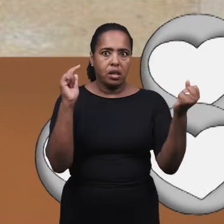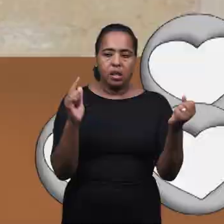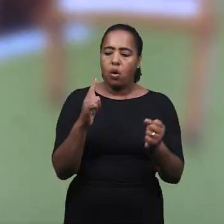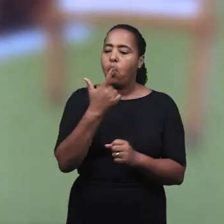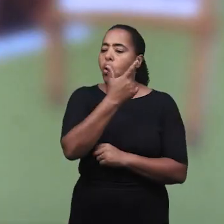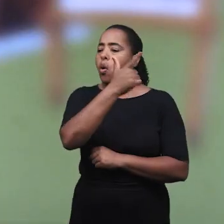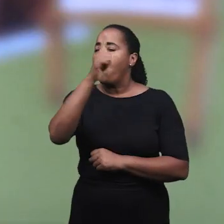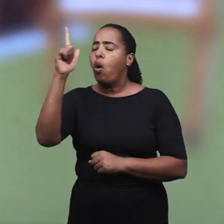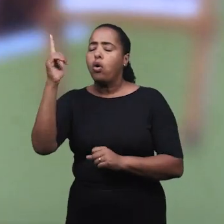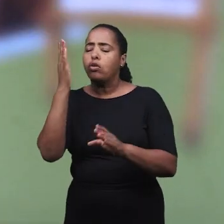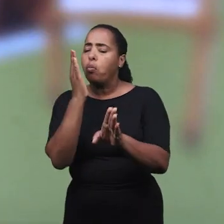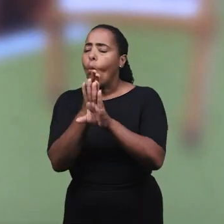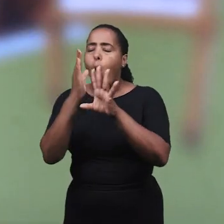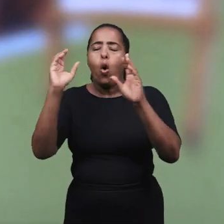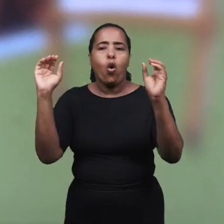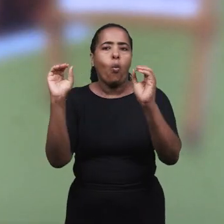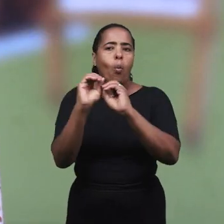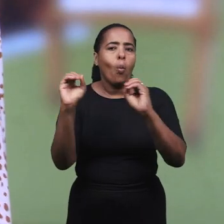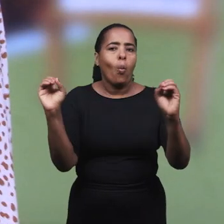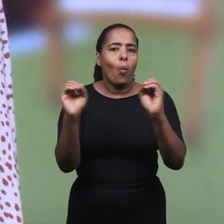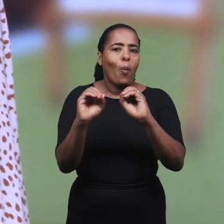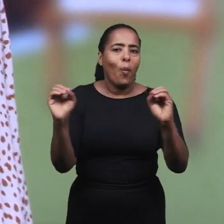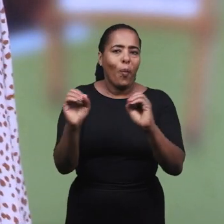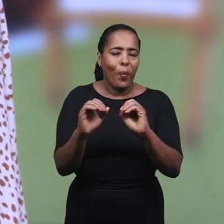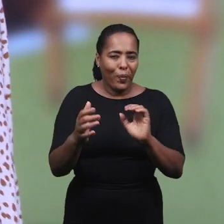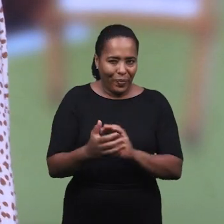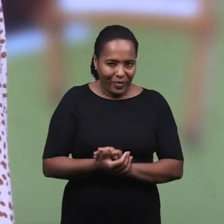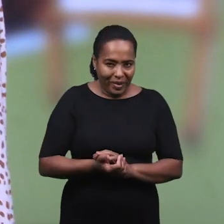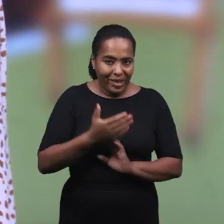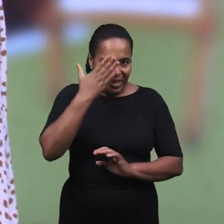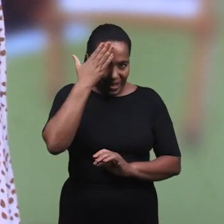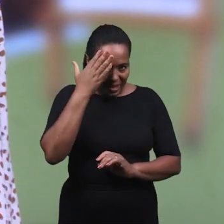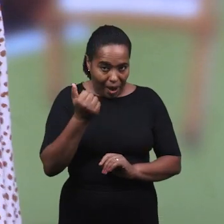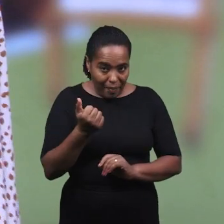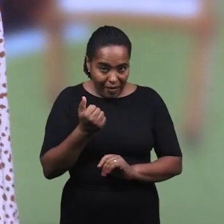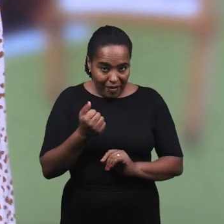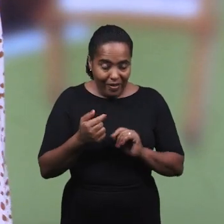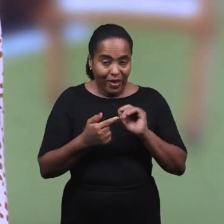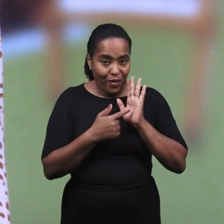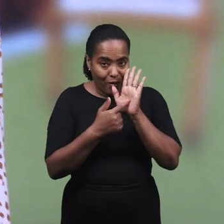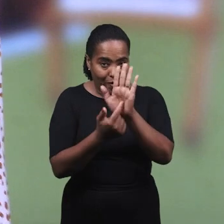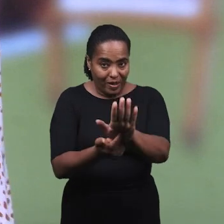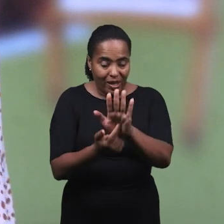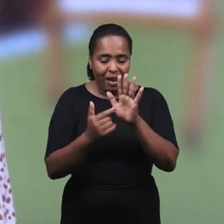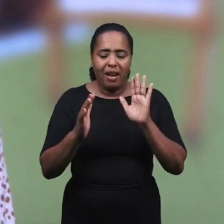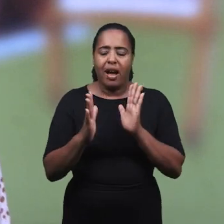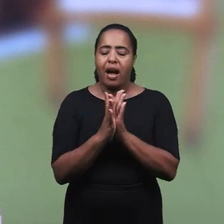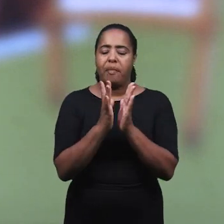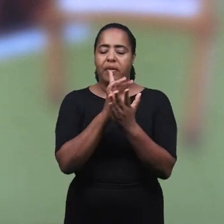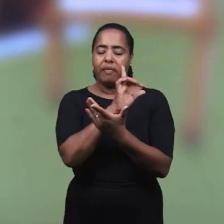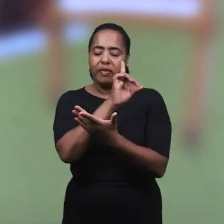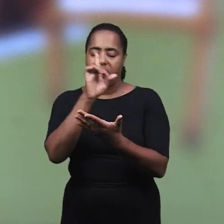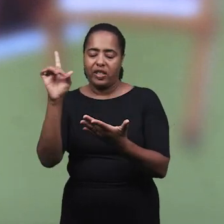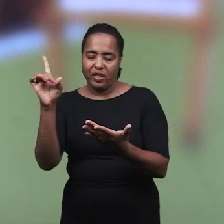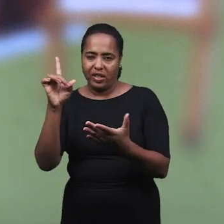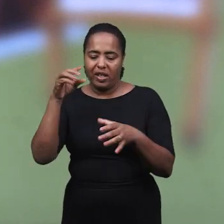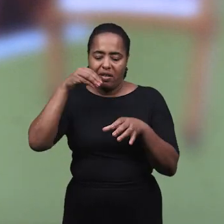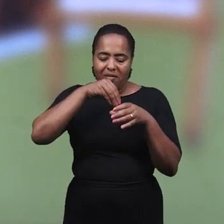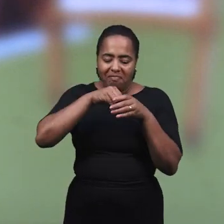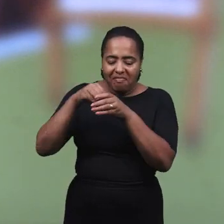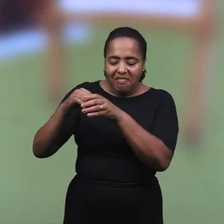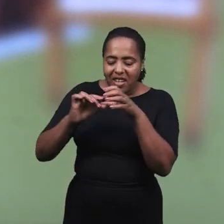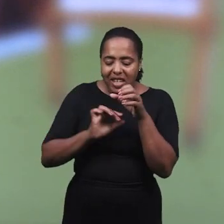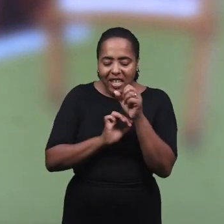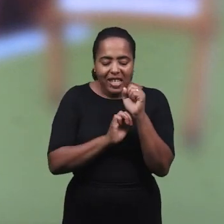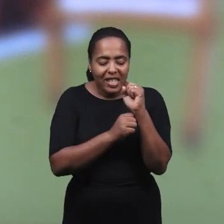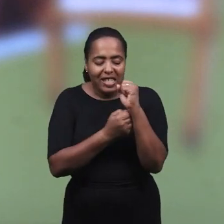ce secret. Personne ne pouvait découvrir ce secret. Vous savez ce que je vais vous dire? La parole de Dieu,